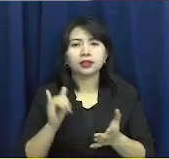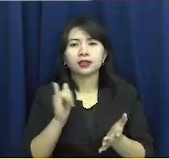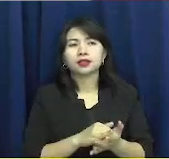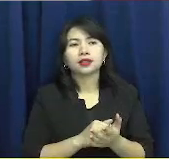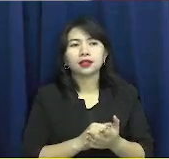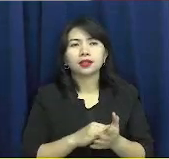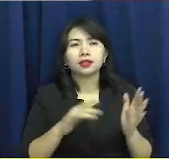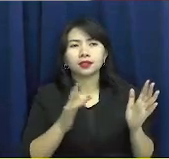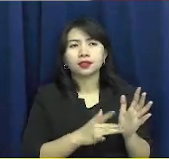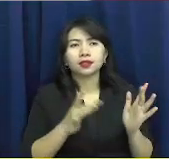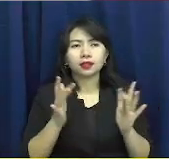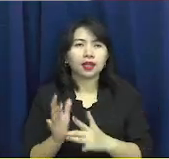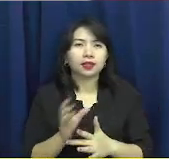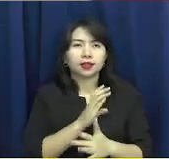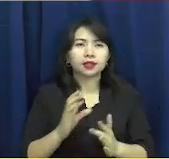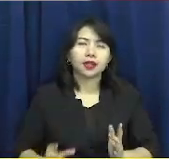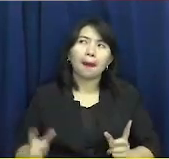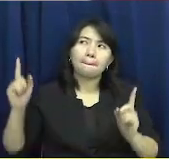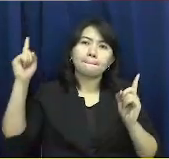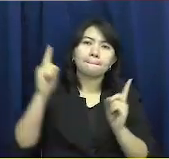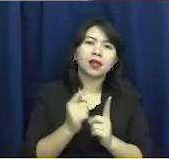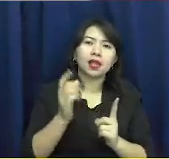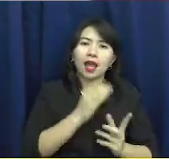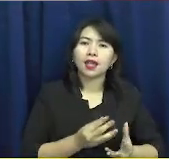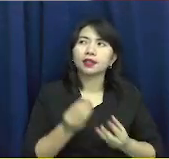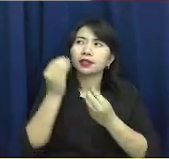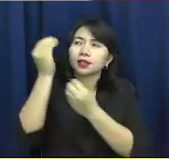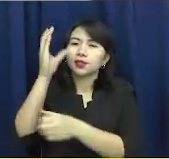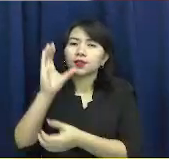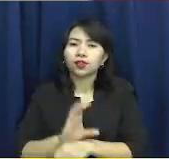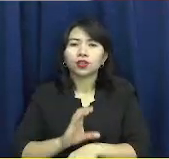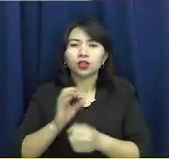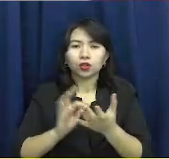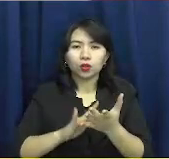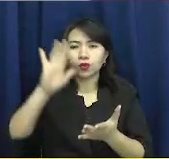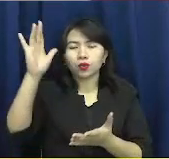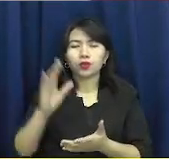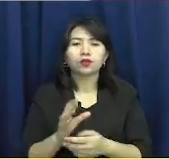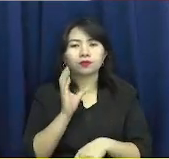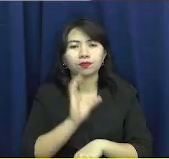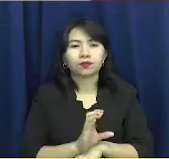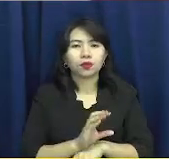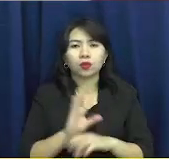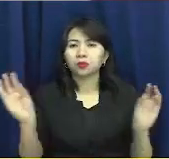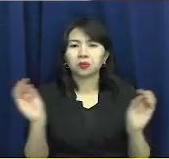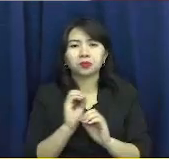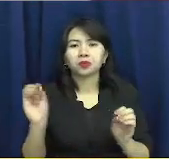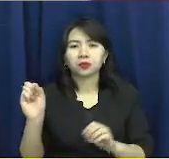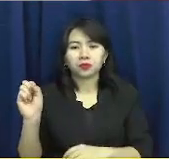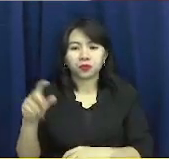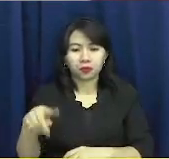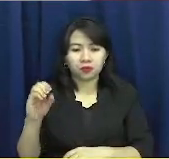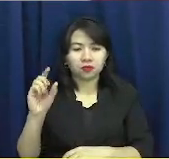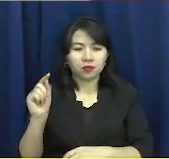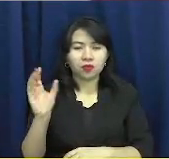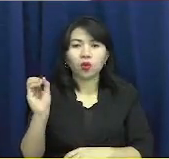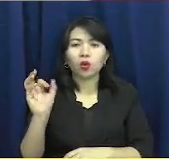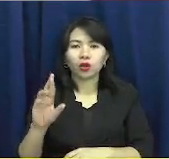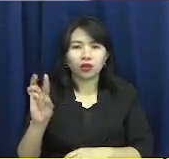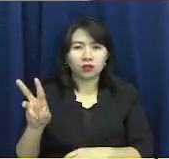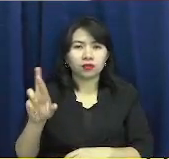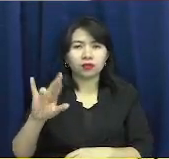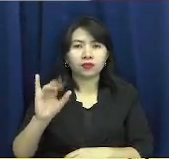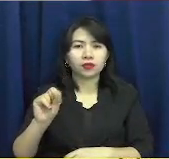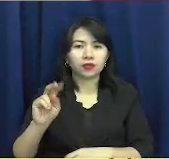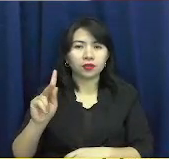ng Panginoon Jesucristo, that he might present it to himself a glorious church, not having spot or wrinkle